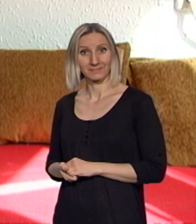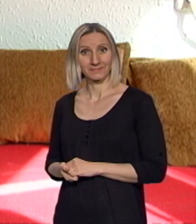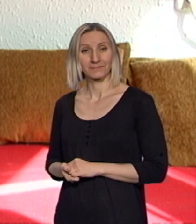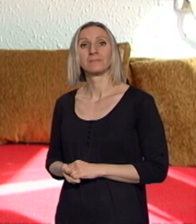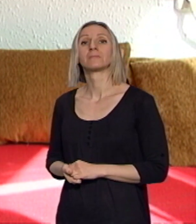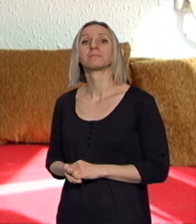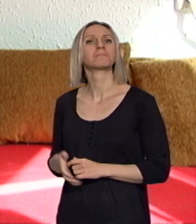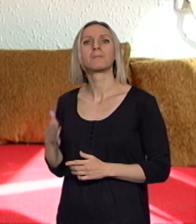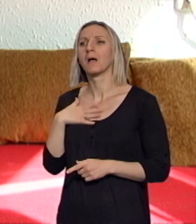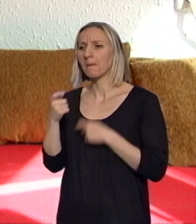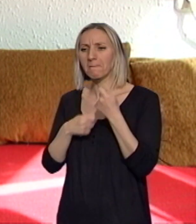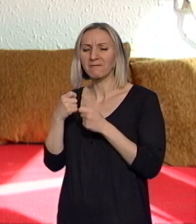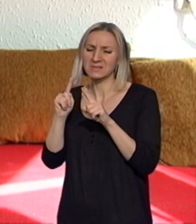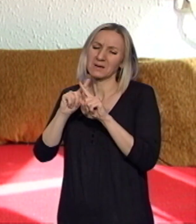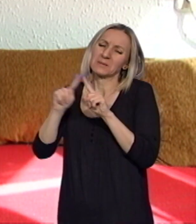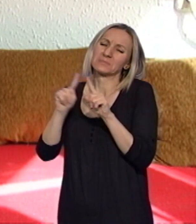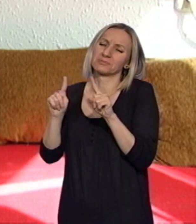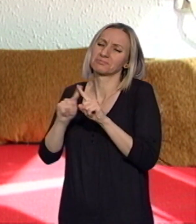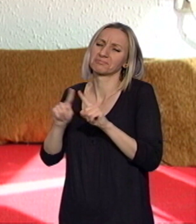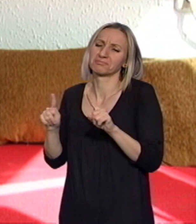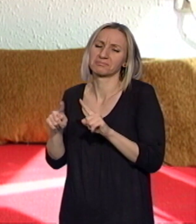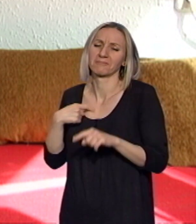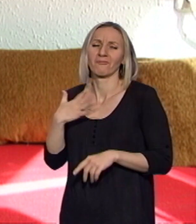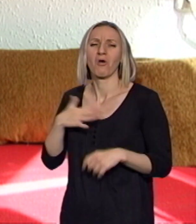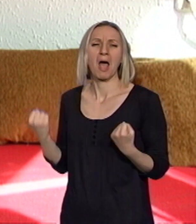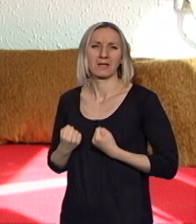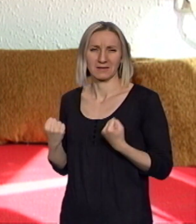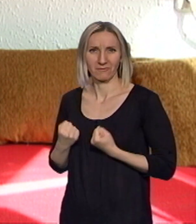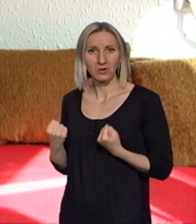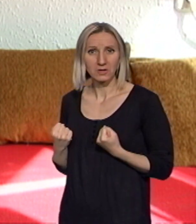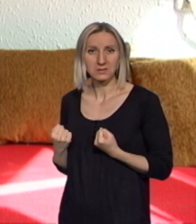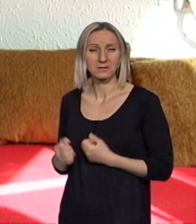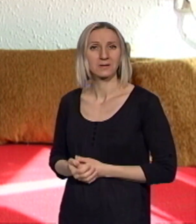Bavim se mnogo. Imam